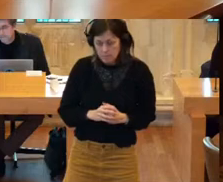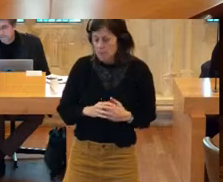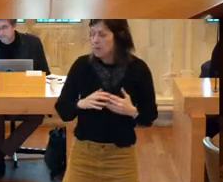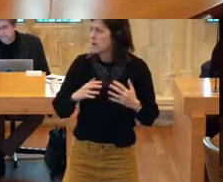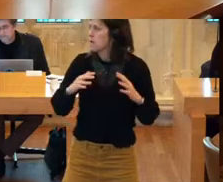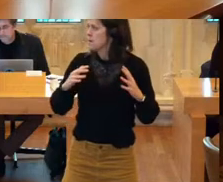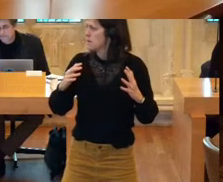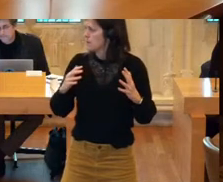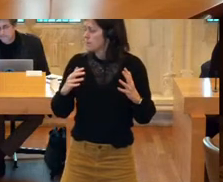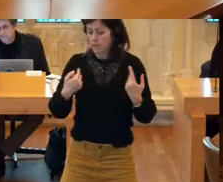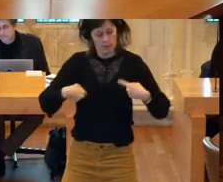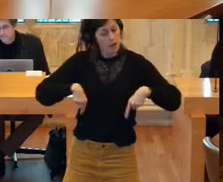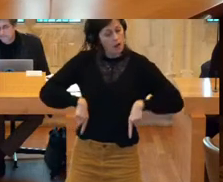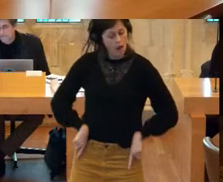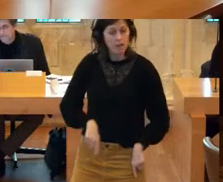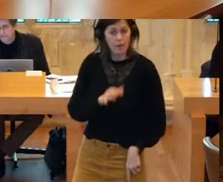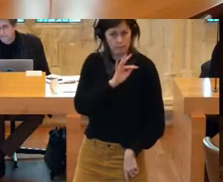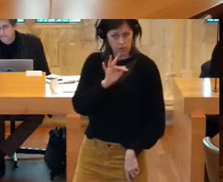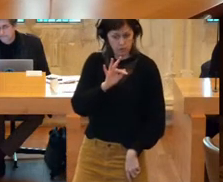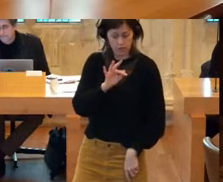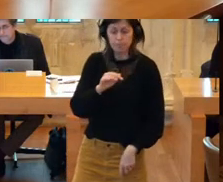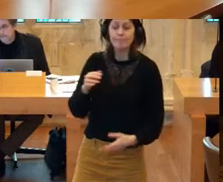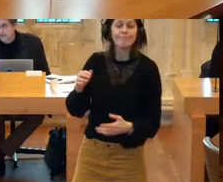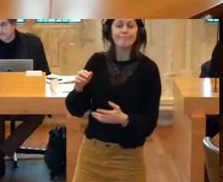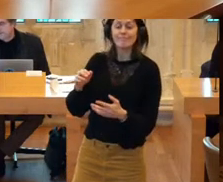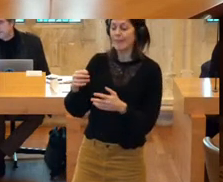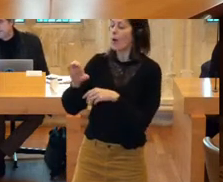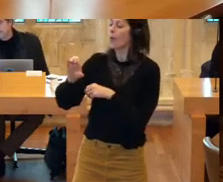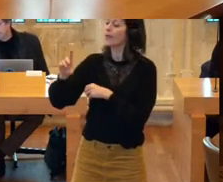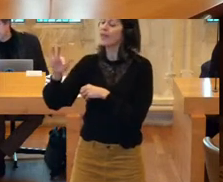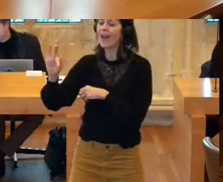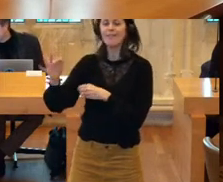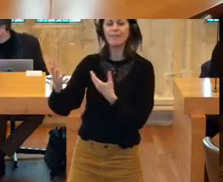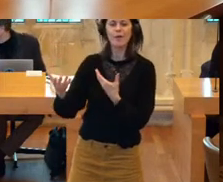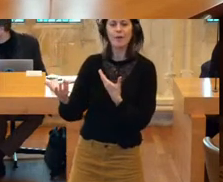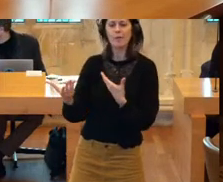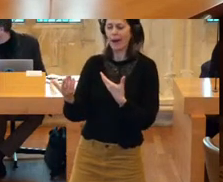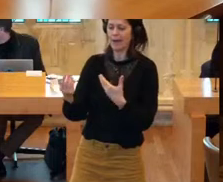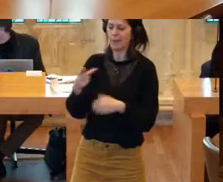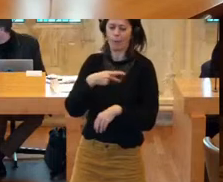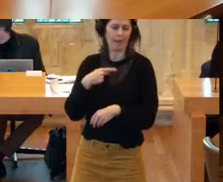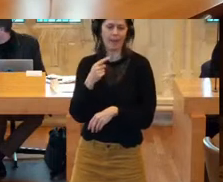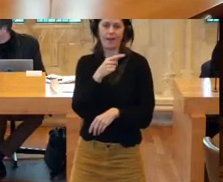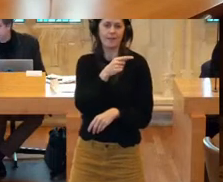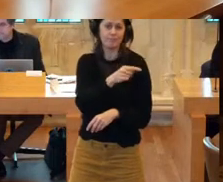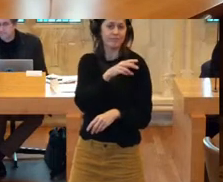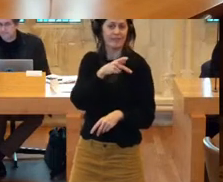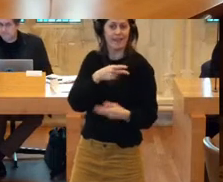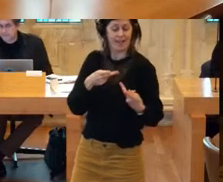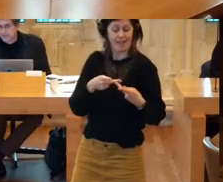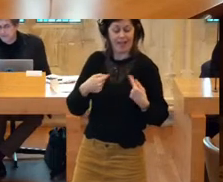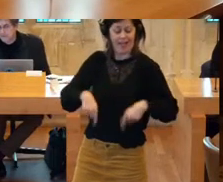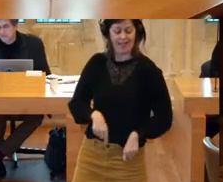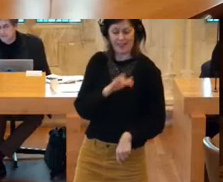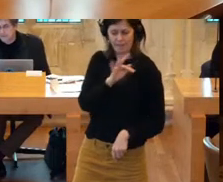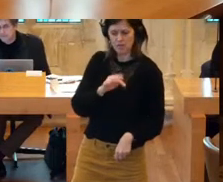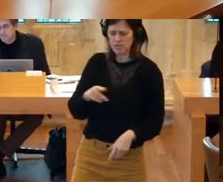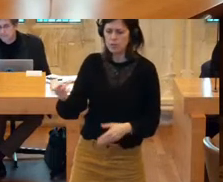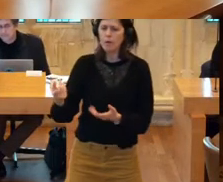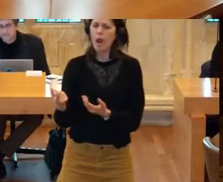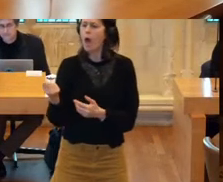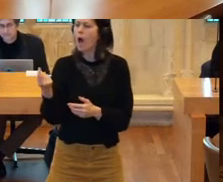Appartenant entièrement à l'État français, EDF engloutit l'argent du contribuable à l'heure où il serait bien plus utile